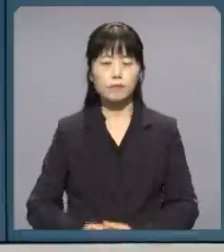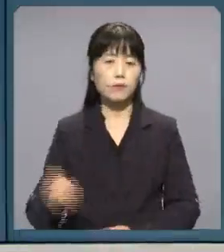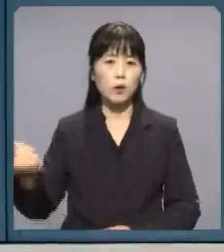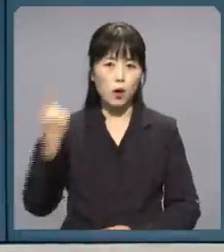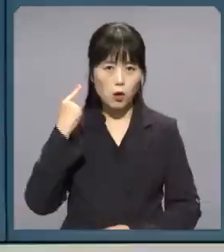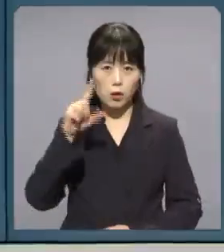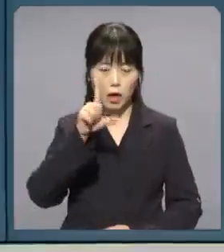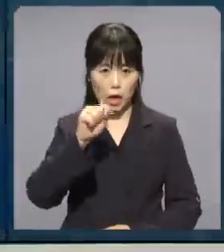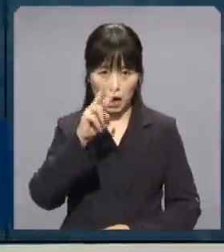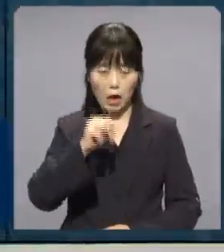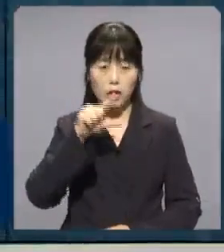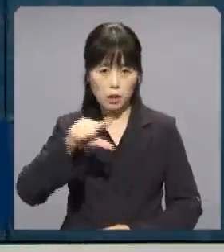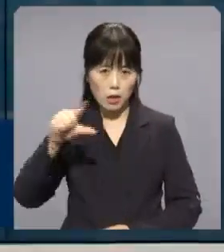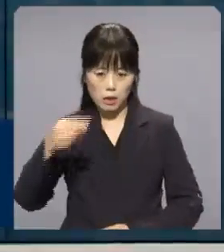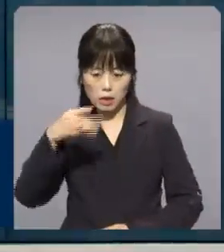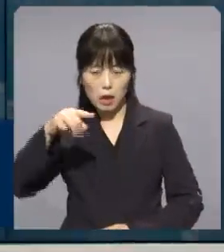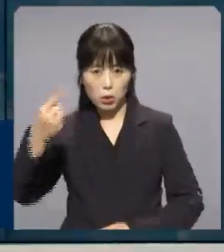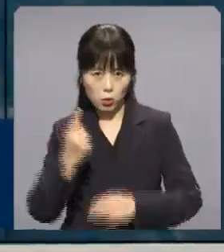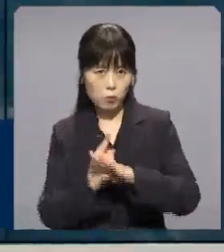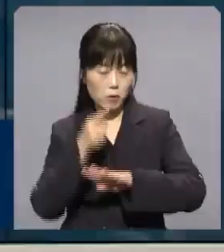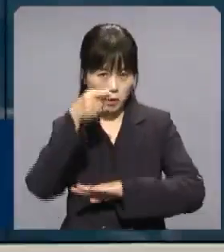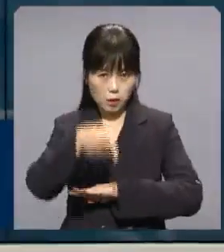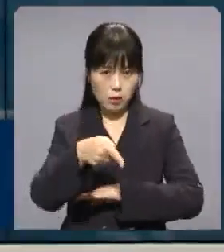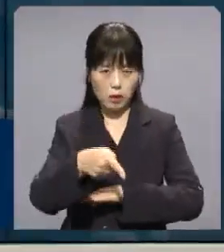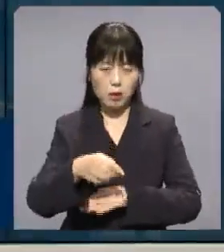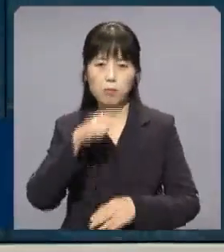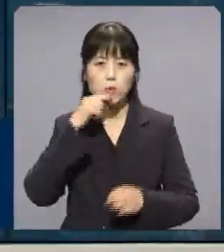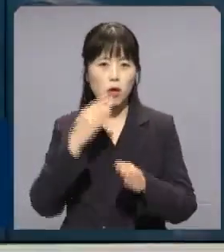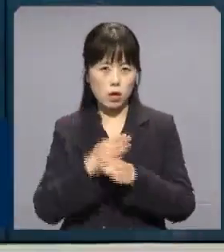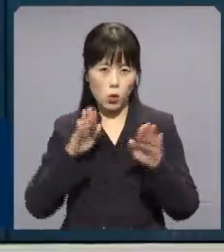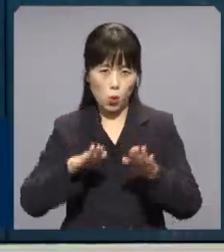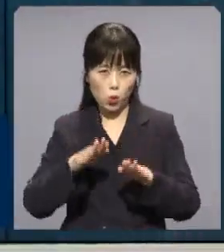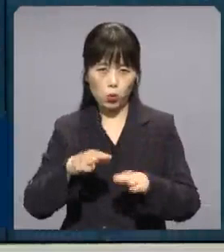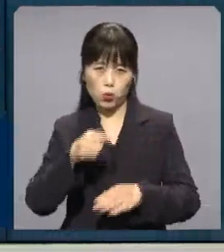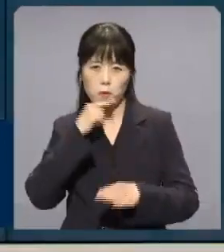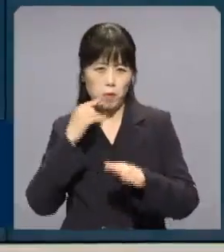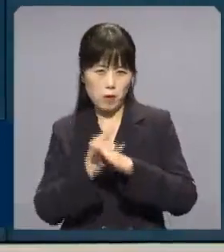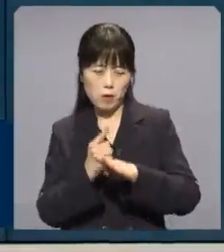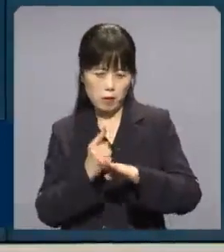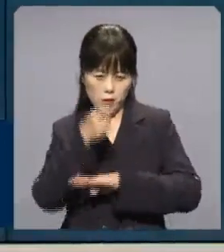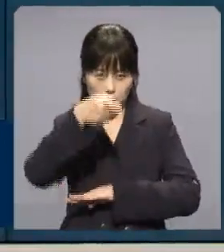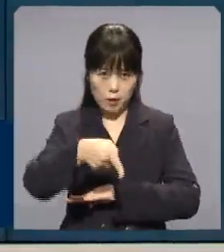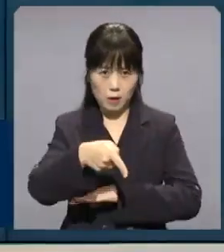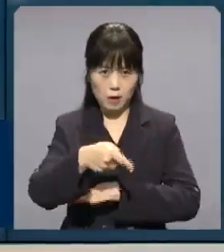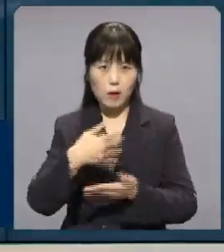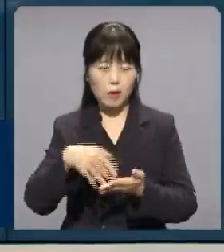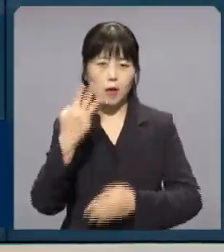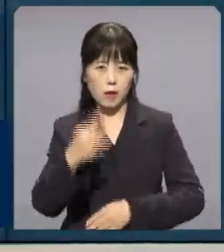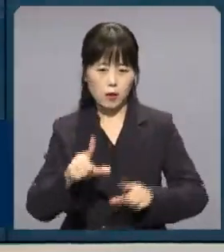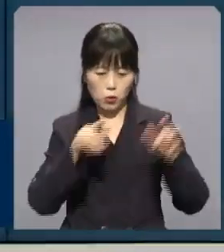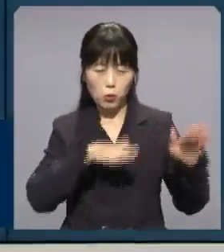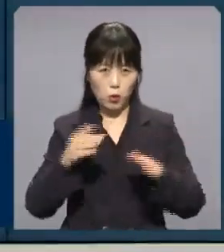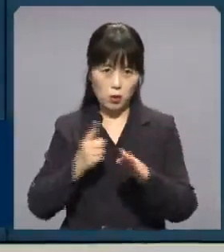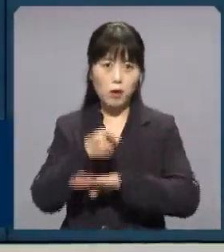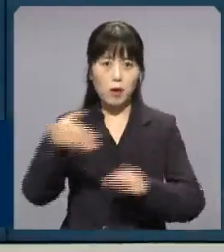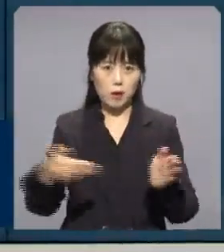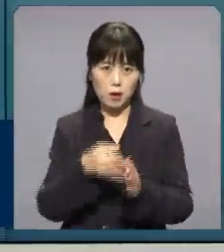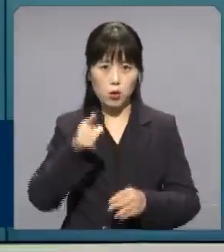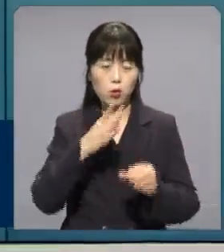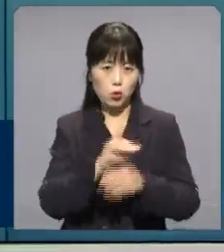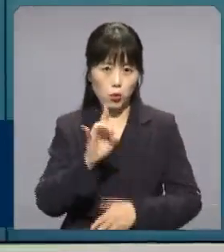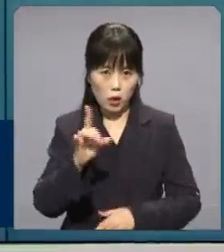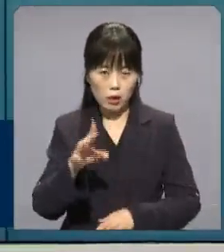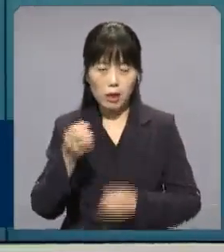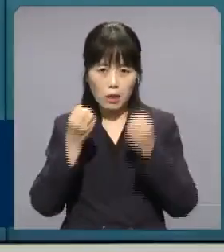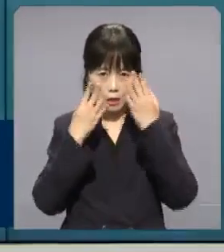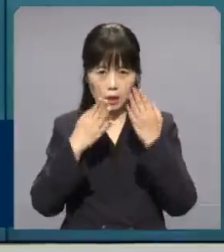어제 NLL 남쪽으로 탄도미사일을 발사한 북한이 오늘도 탄도미사일 세 발을 동해상으로 발사했습니다. 그중 한 발은 북한의